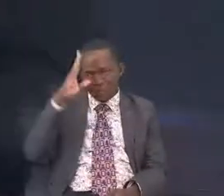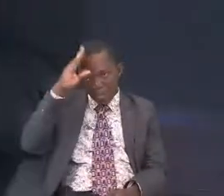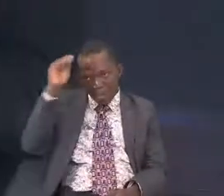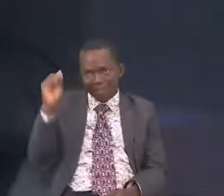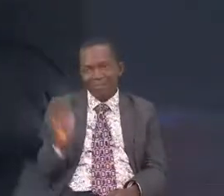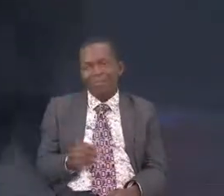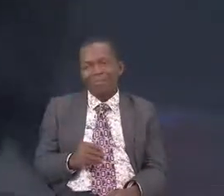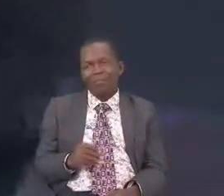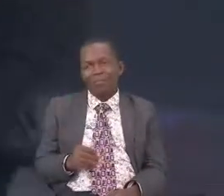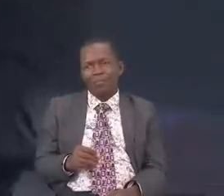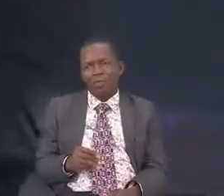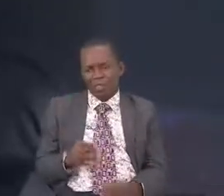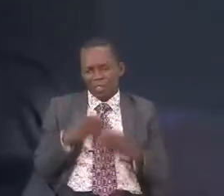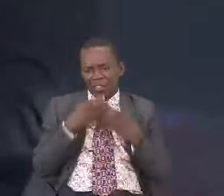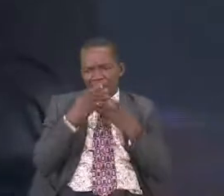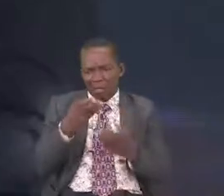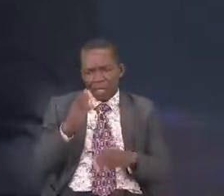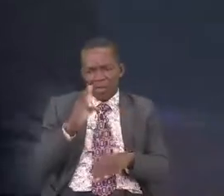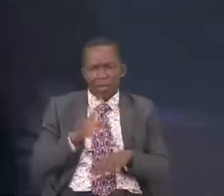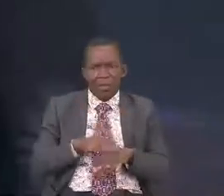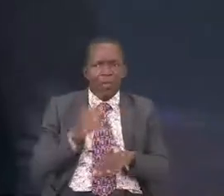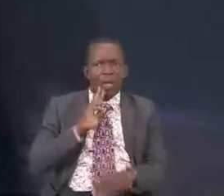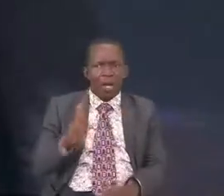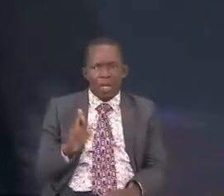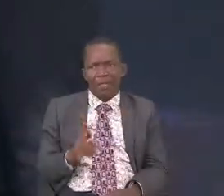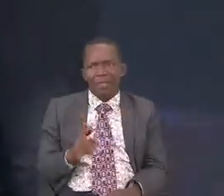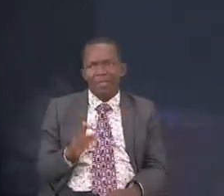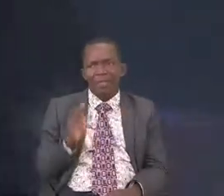a crié, a dit, quitte la ville.